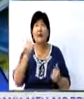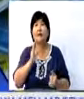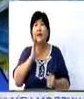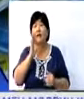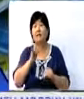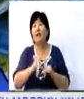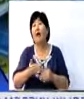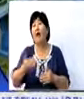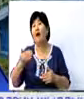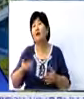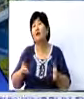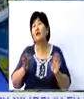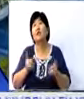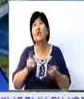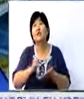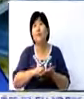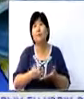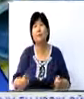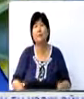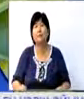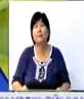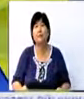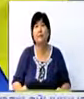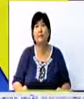арта шегініп қалуына не себеп?